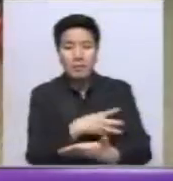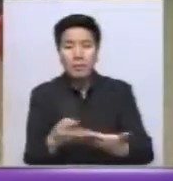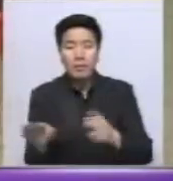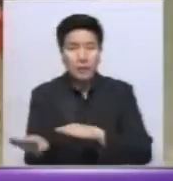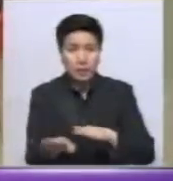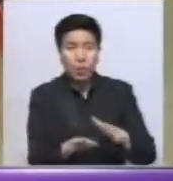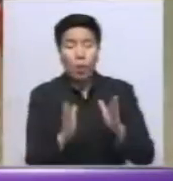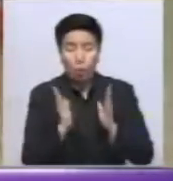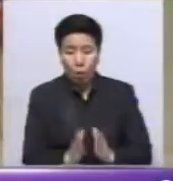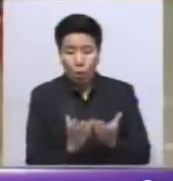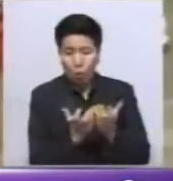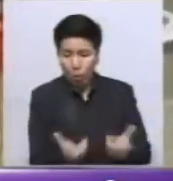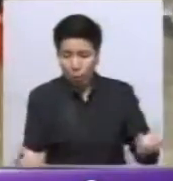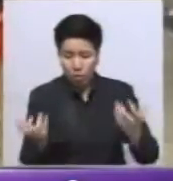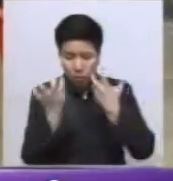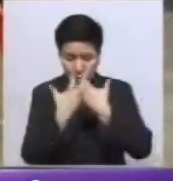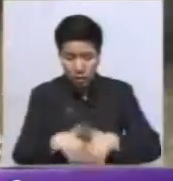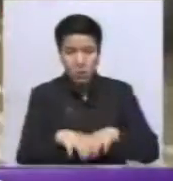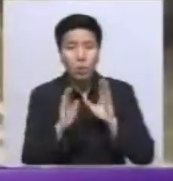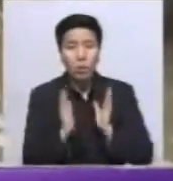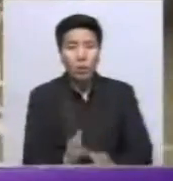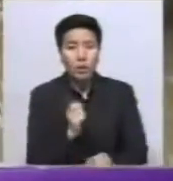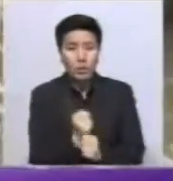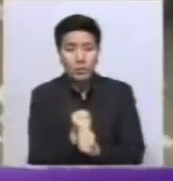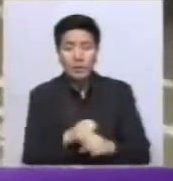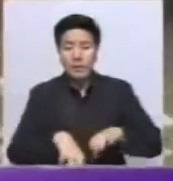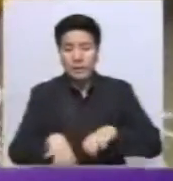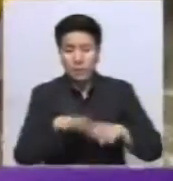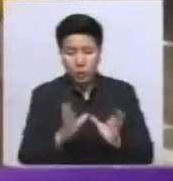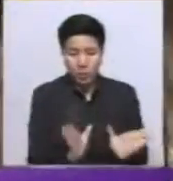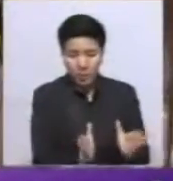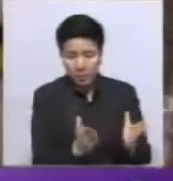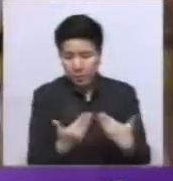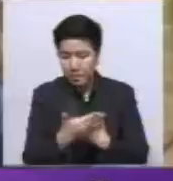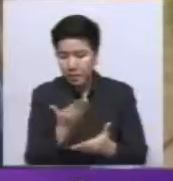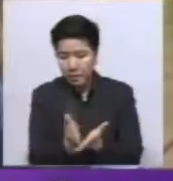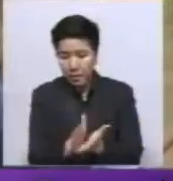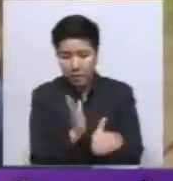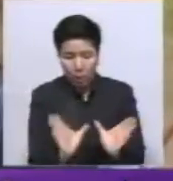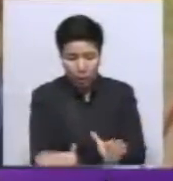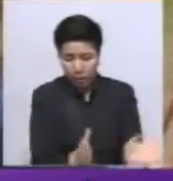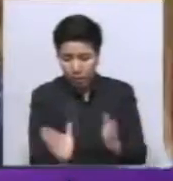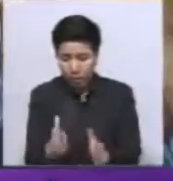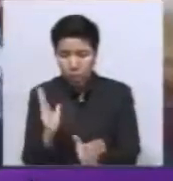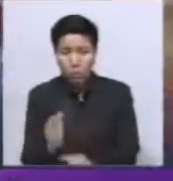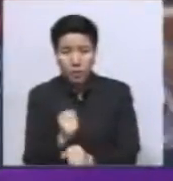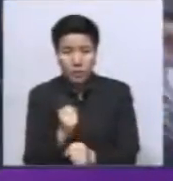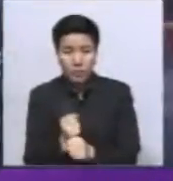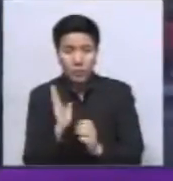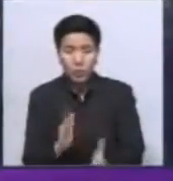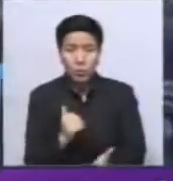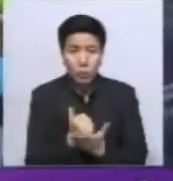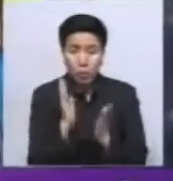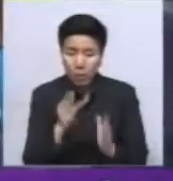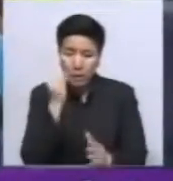มทรัพยากรเครื่องจักรกลบุคลากรการจัดกำลังเจ้าหน้าที่การตั้งศูนย์บรรเทาสาธารณภัยการอพยพ